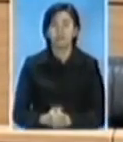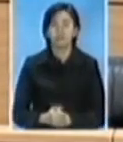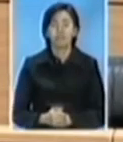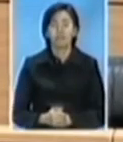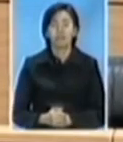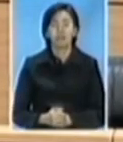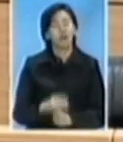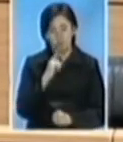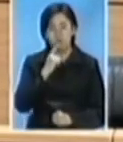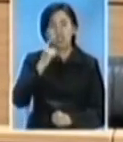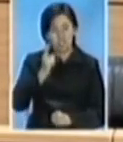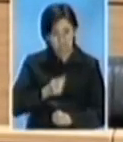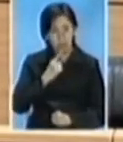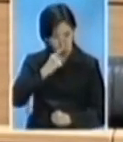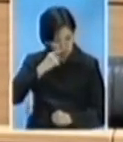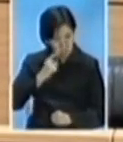บอกความจริงกับเขาบ้างเนาะ